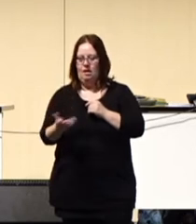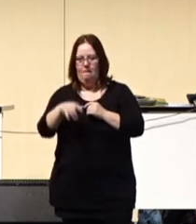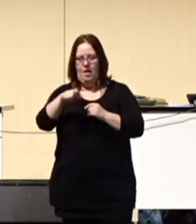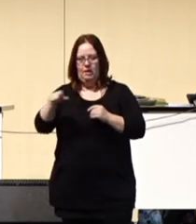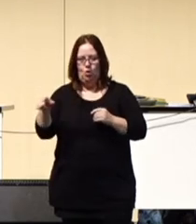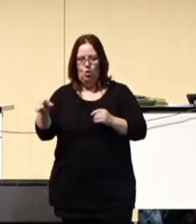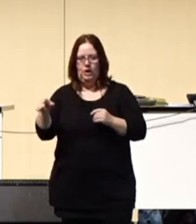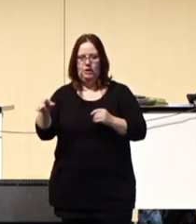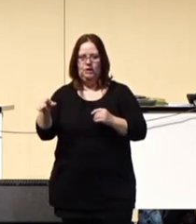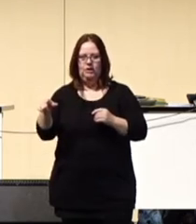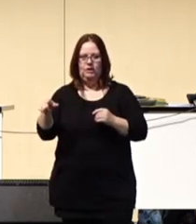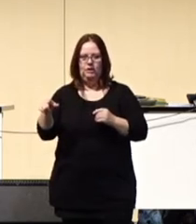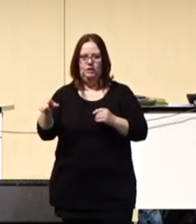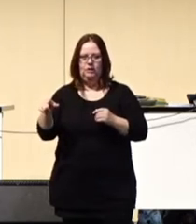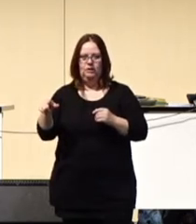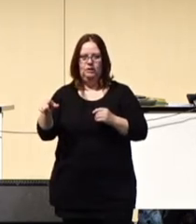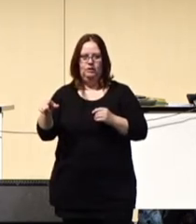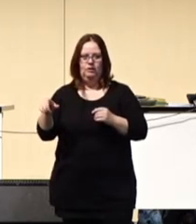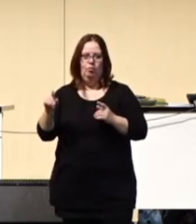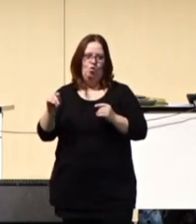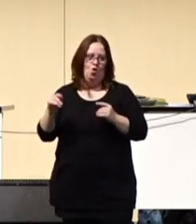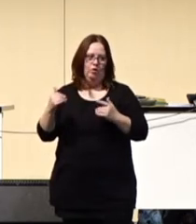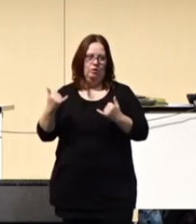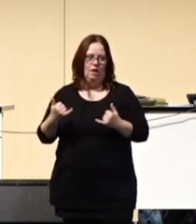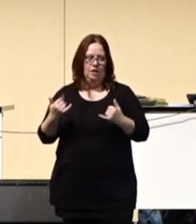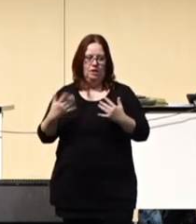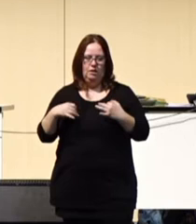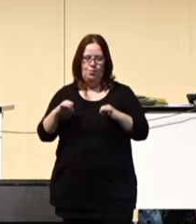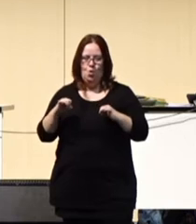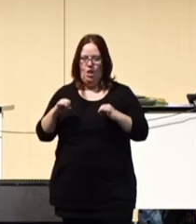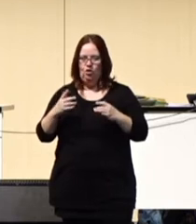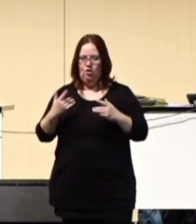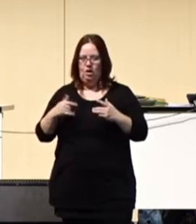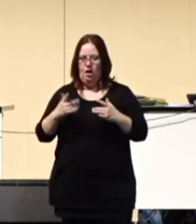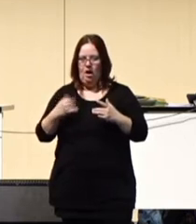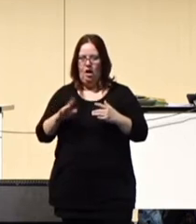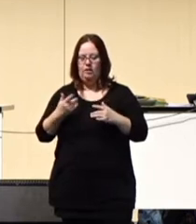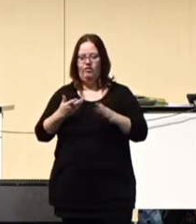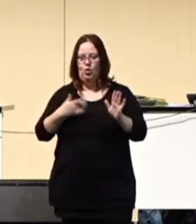Versammlungsteilnehmer, können jetzt unabhängig wie von der Möglichkeit der Einleitung von